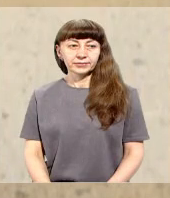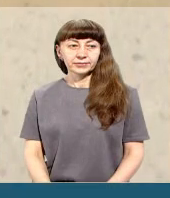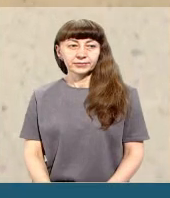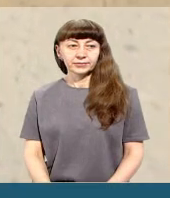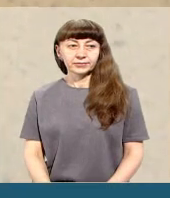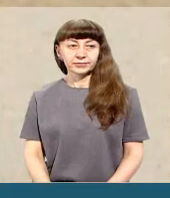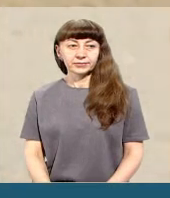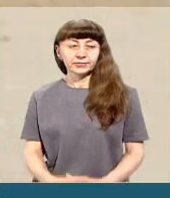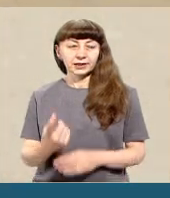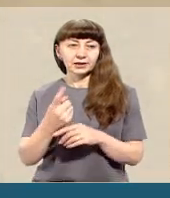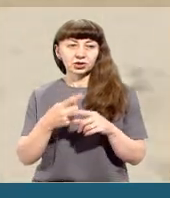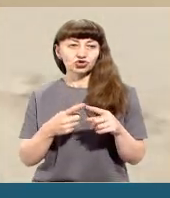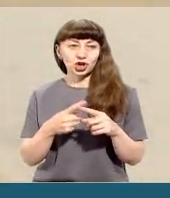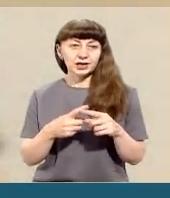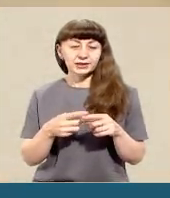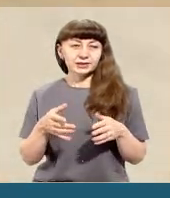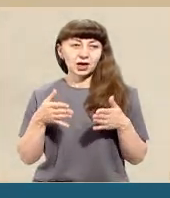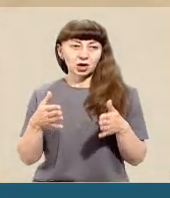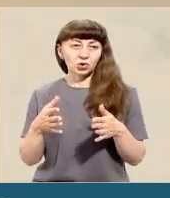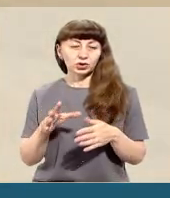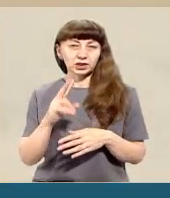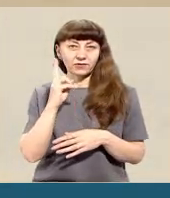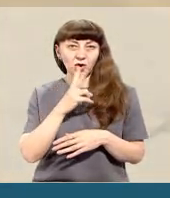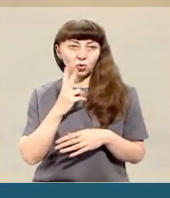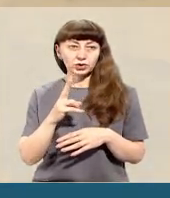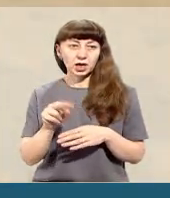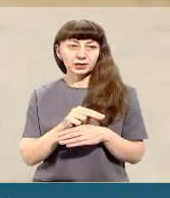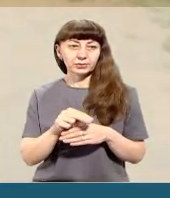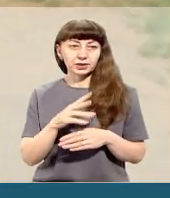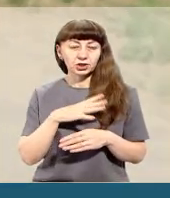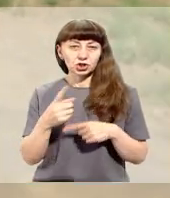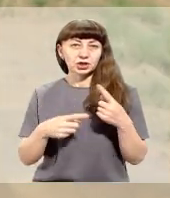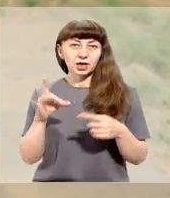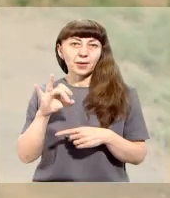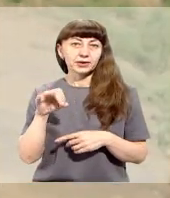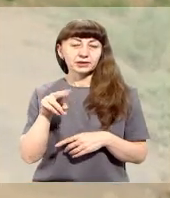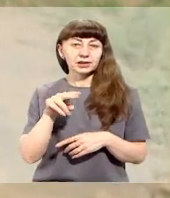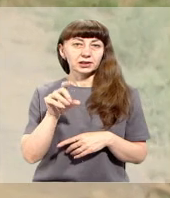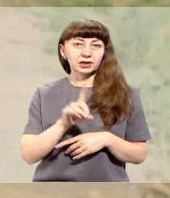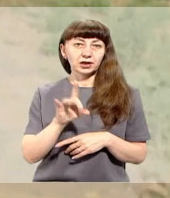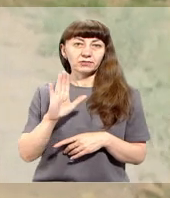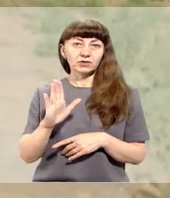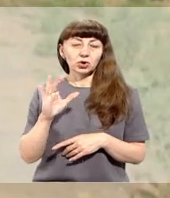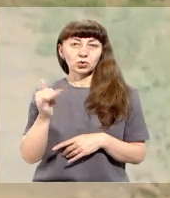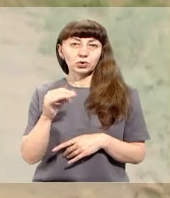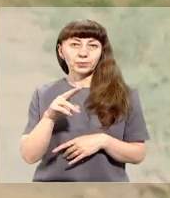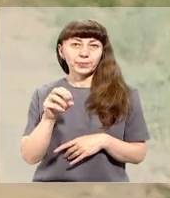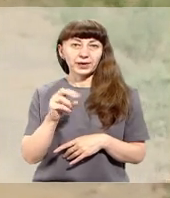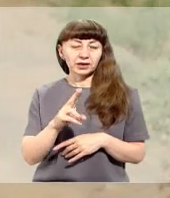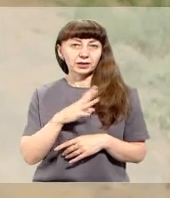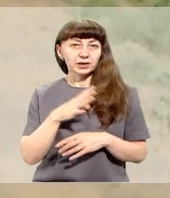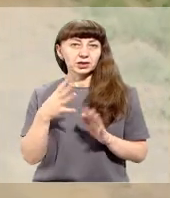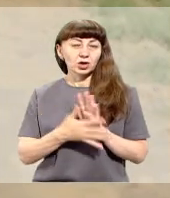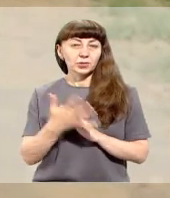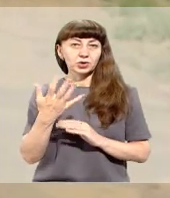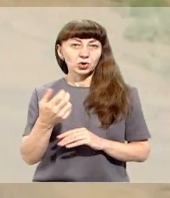Мынау жатқан Амангелді мен Үрпектің арасына осыдан 2 жыл бұрын 530 миллион теңгеге төселген асфальттың бір бөлшегі көктемде